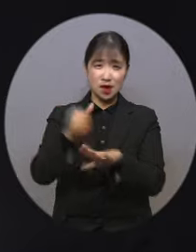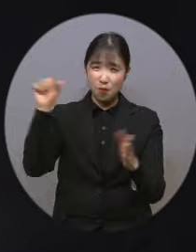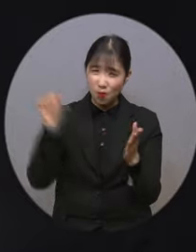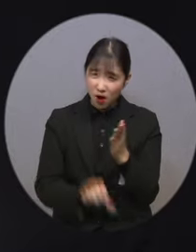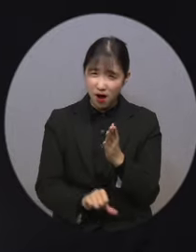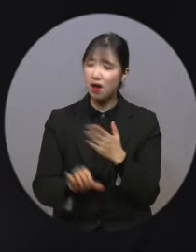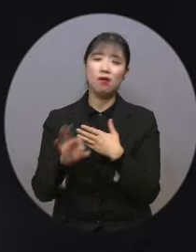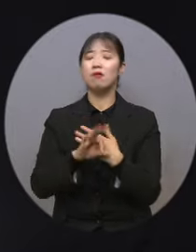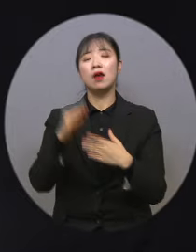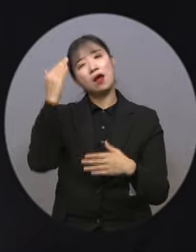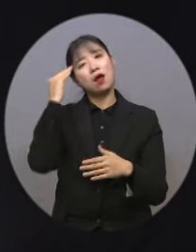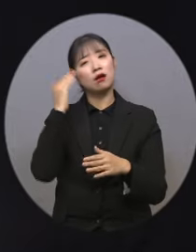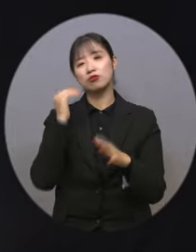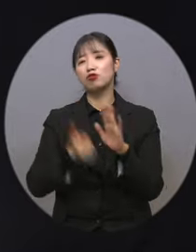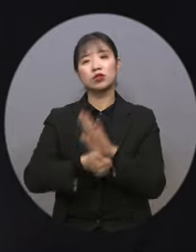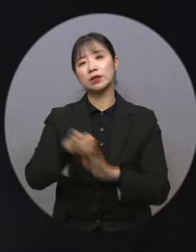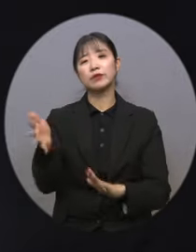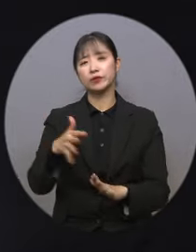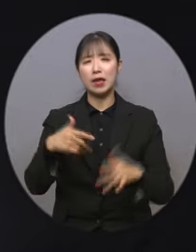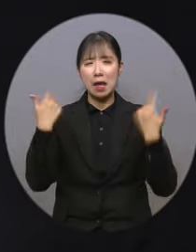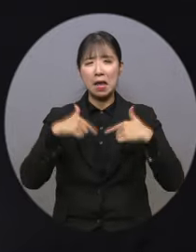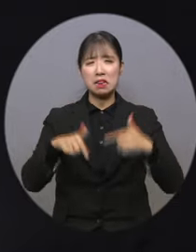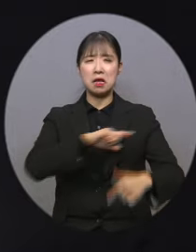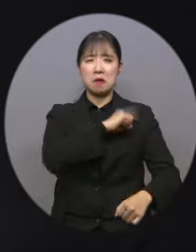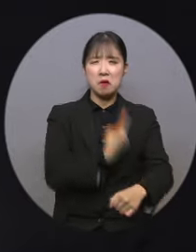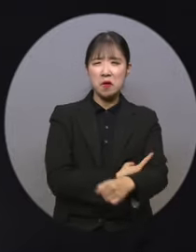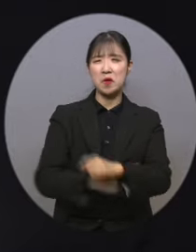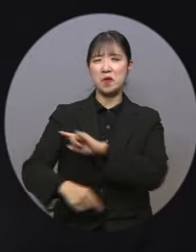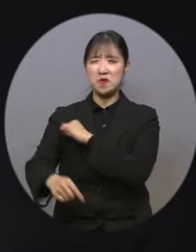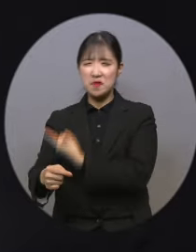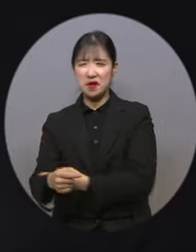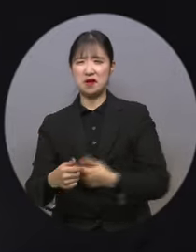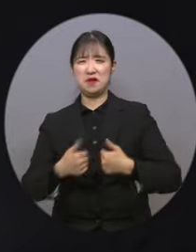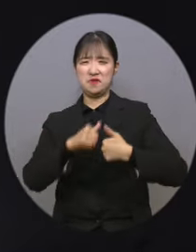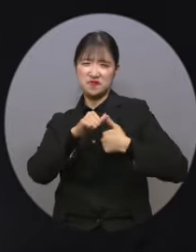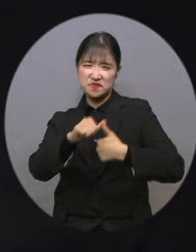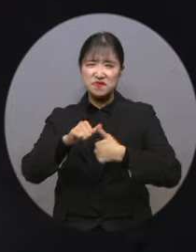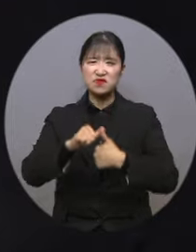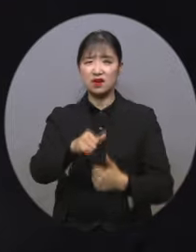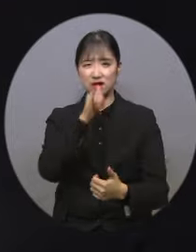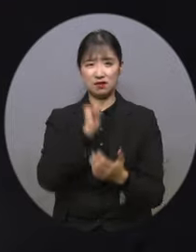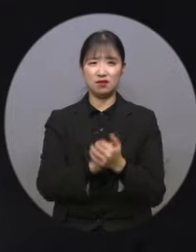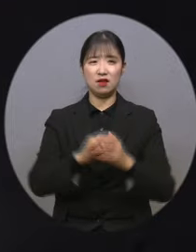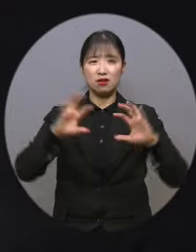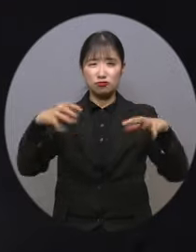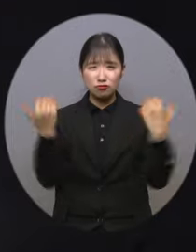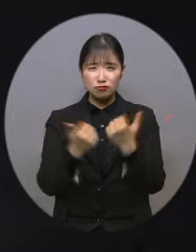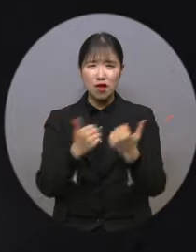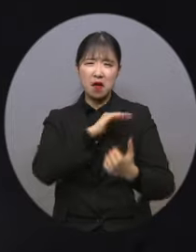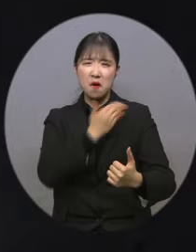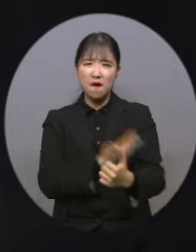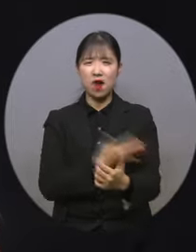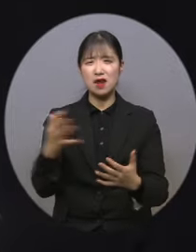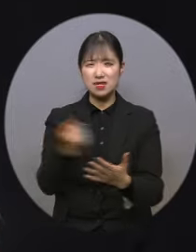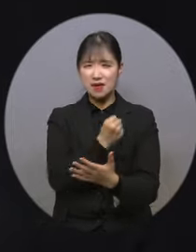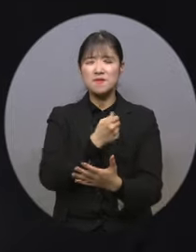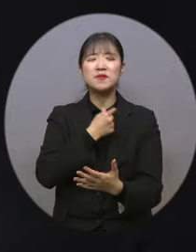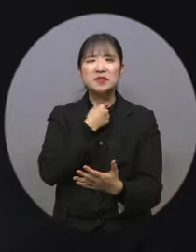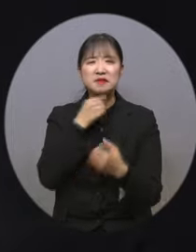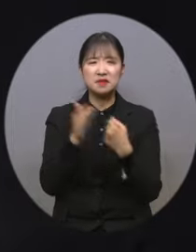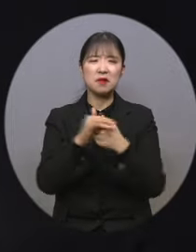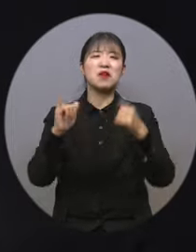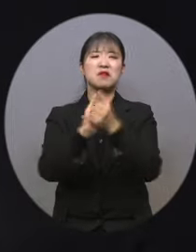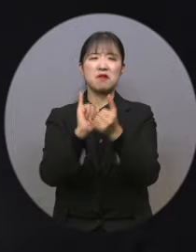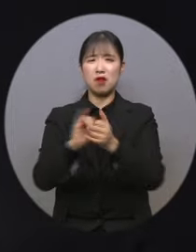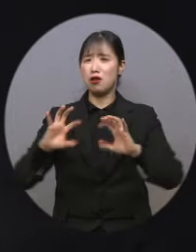희망 없습니다 맨날 권력 사람이에요 국회가 뭐하는데 냐 권력을 잡기 위한 전쟁 투야 국민